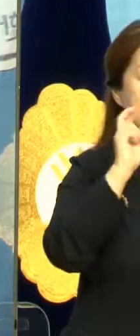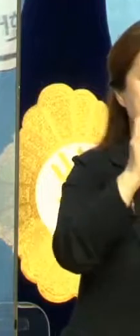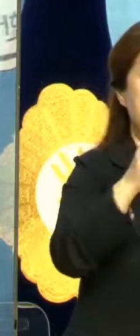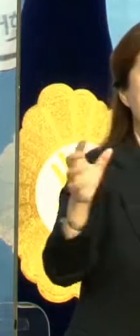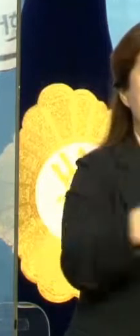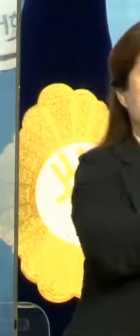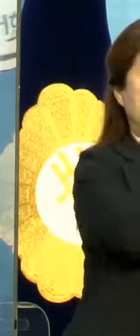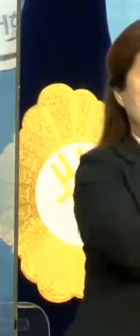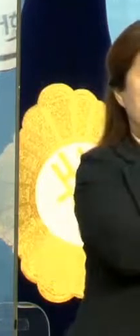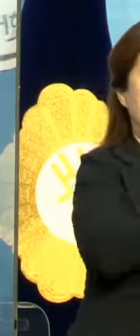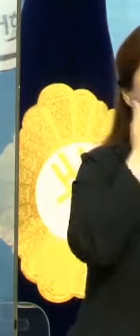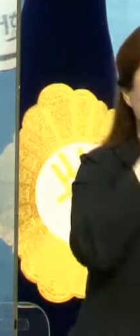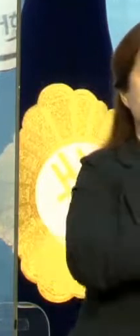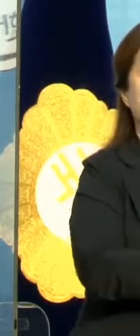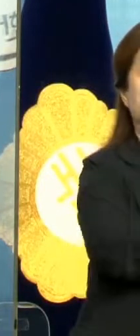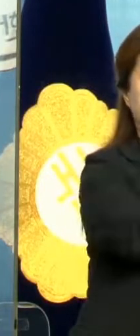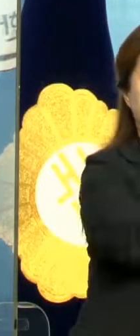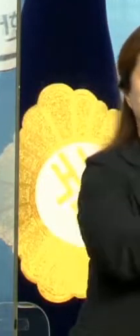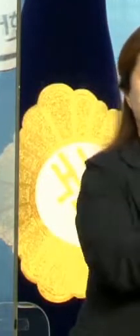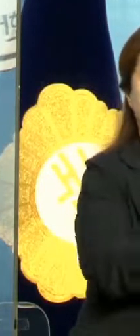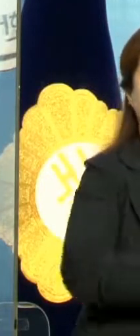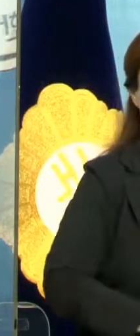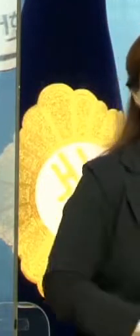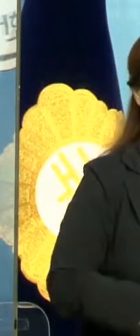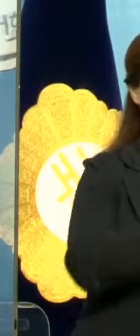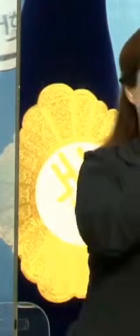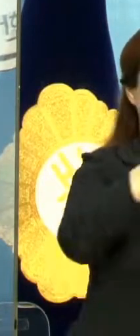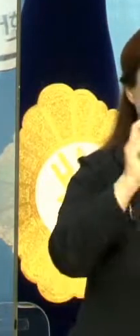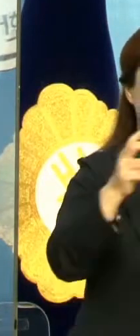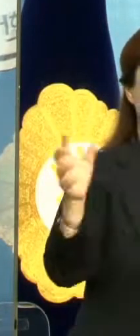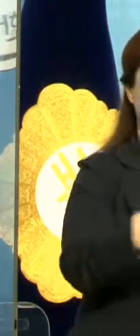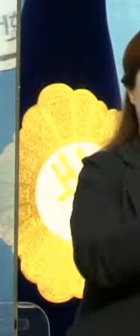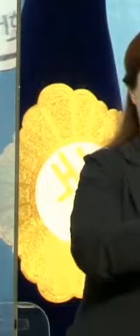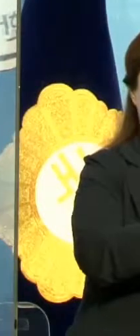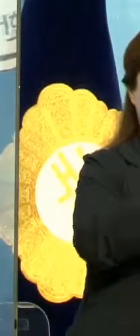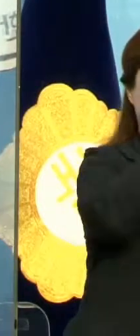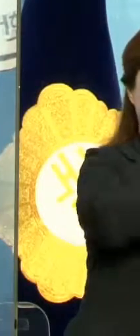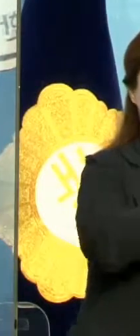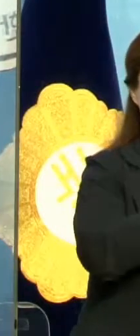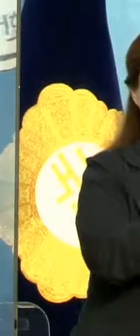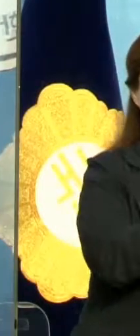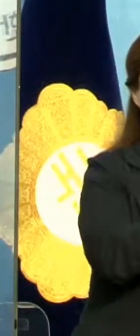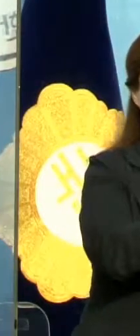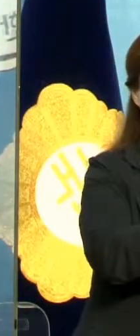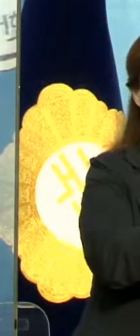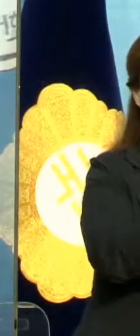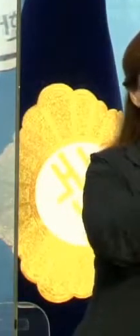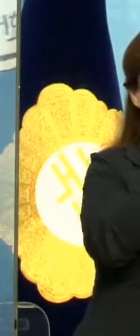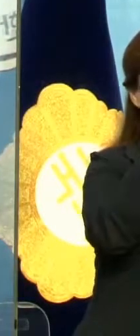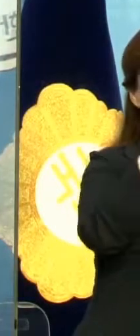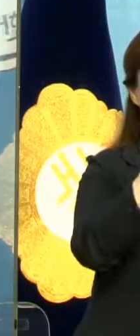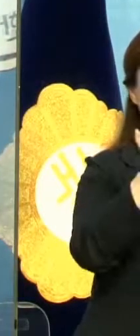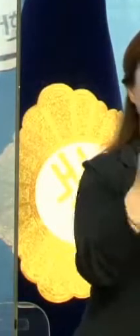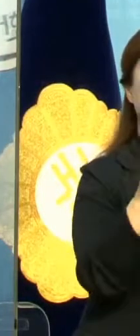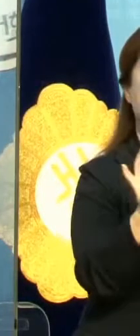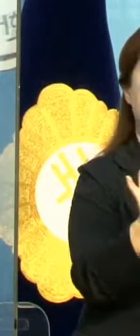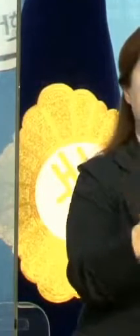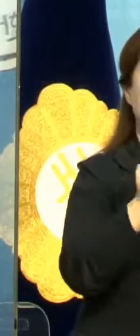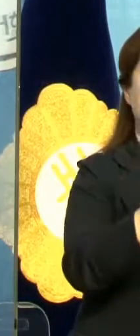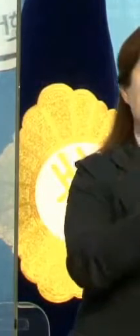하였습니다 삼성물산과 제일 무적이 합병 과정이 불법성 관련해서는 최근 삼성 이재용 부회장 에 대한 공